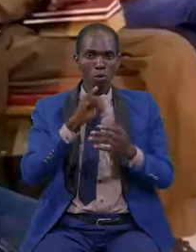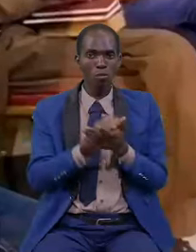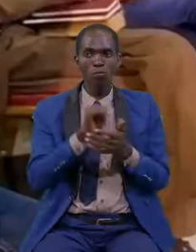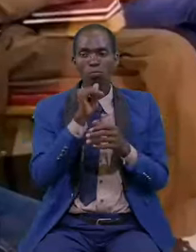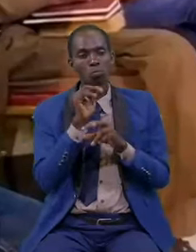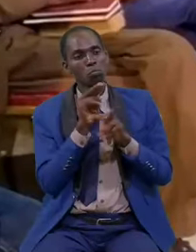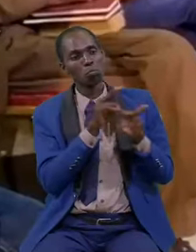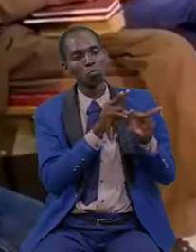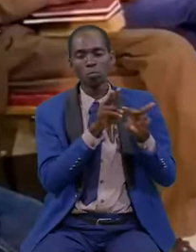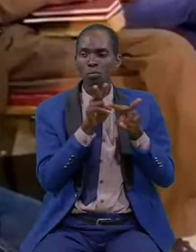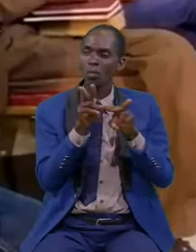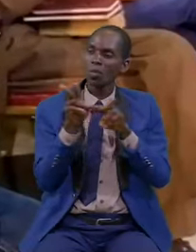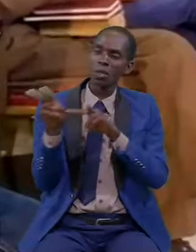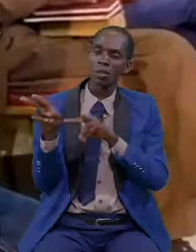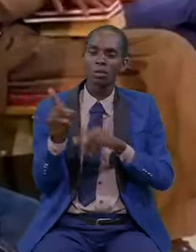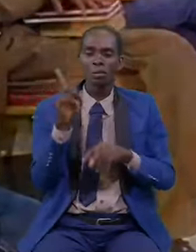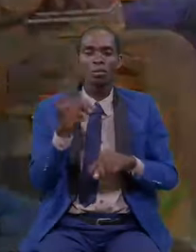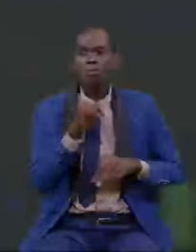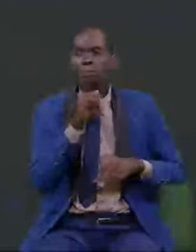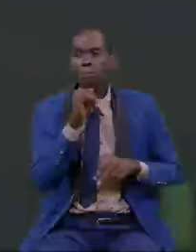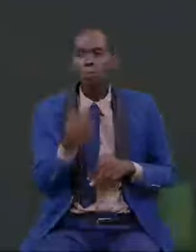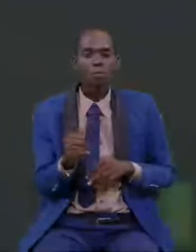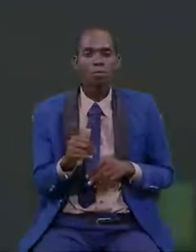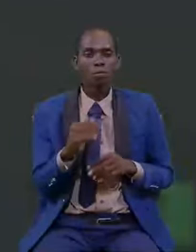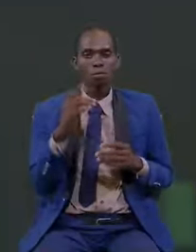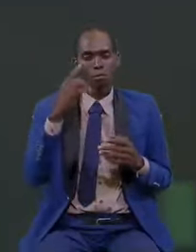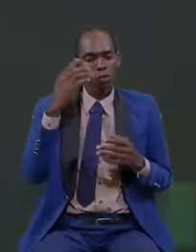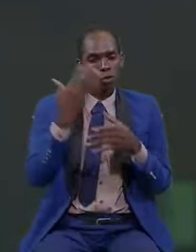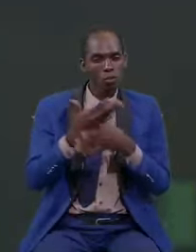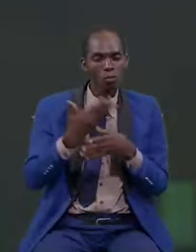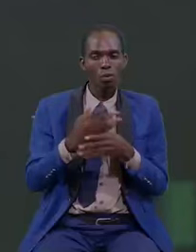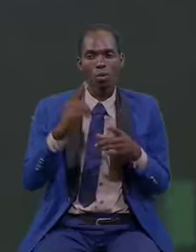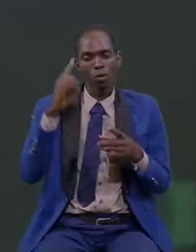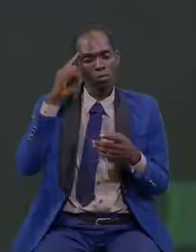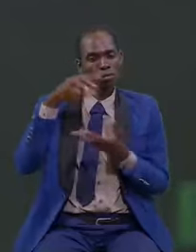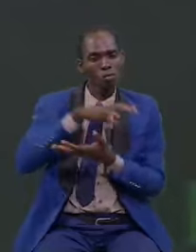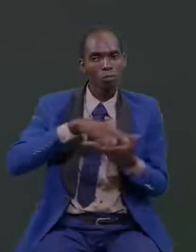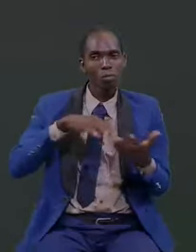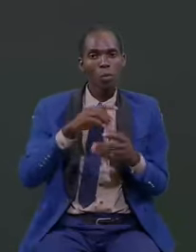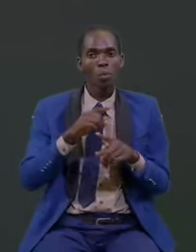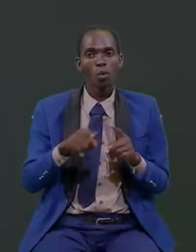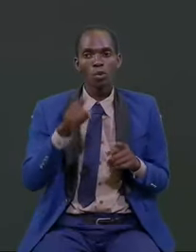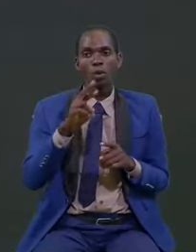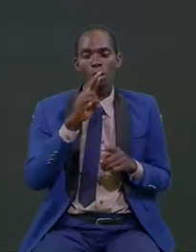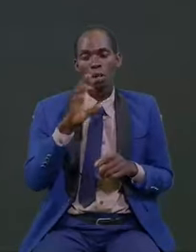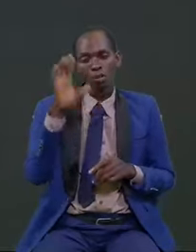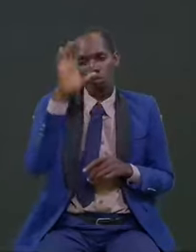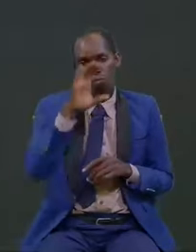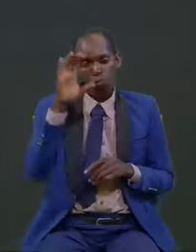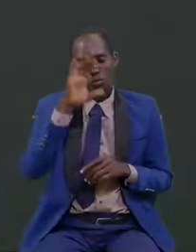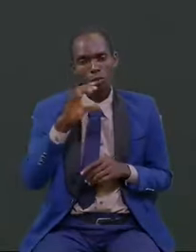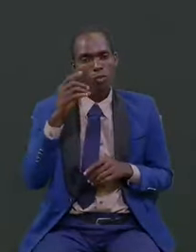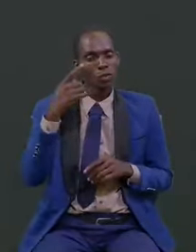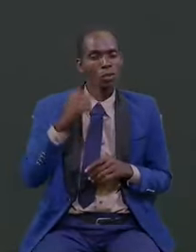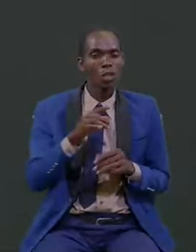là, et vous n'êtes pas distrait. Vous cherchez l'accomplissement de tout